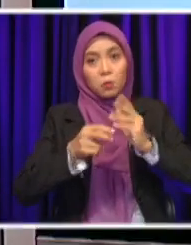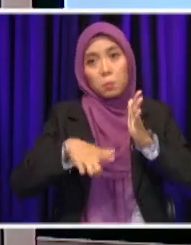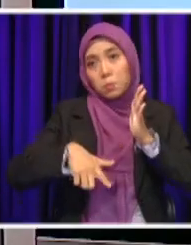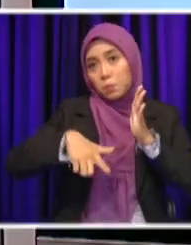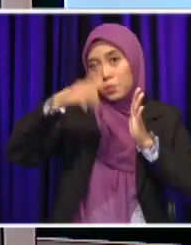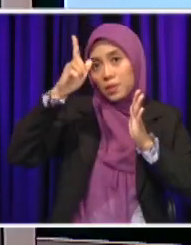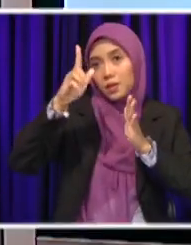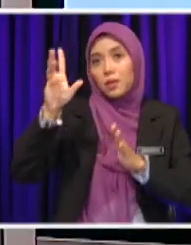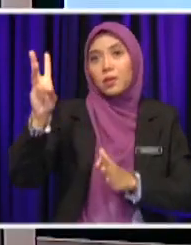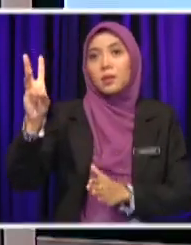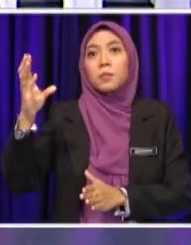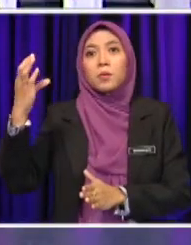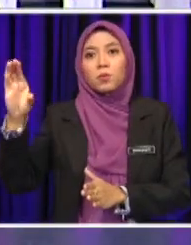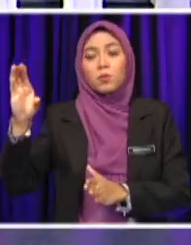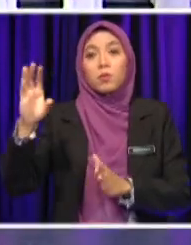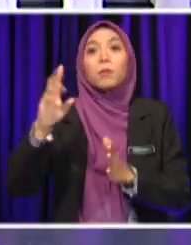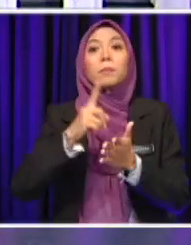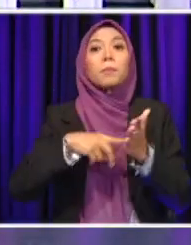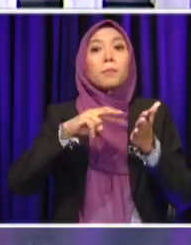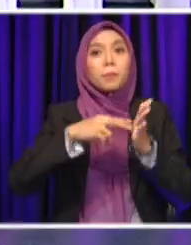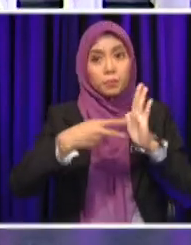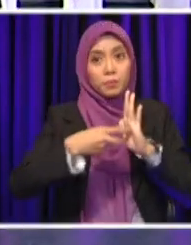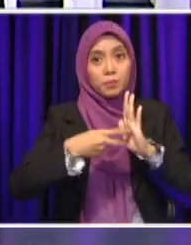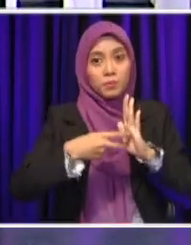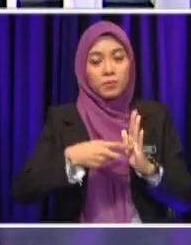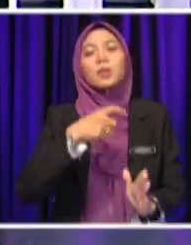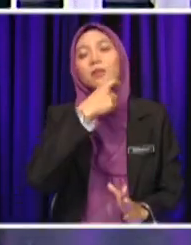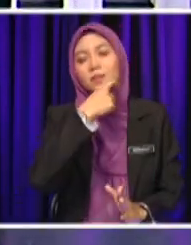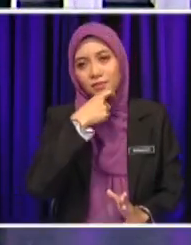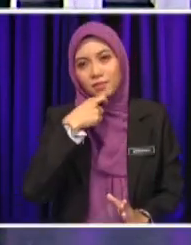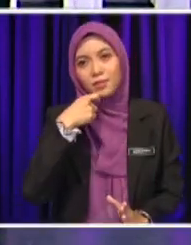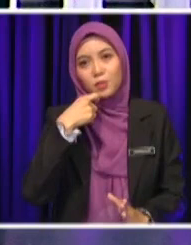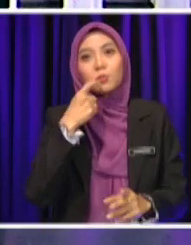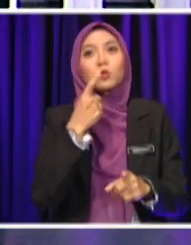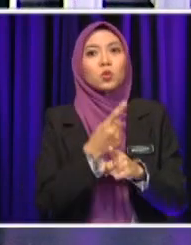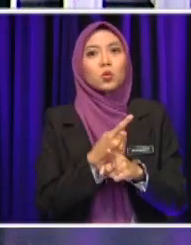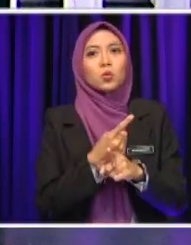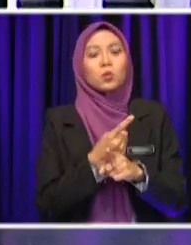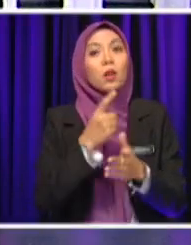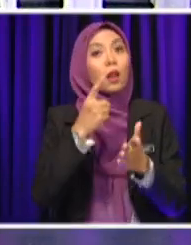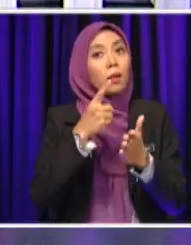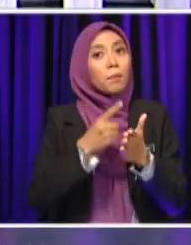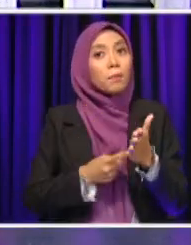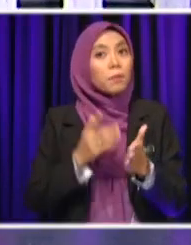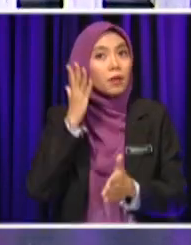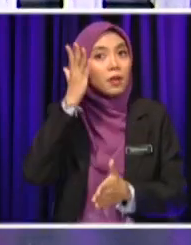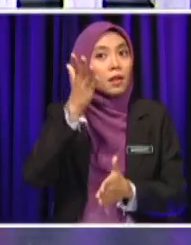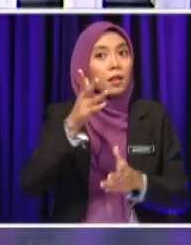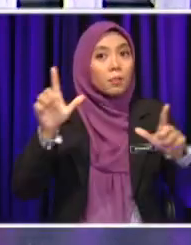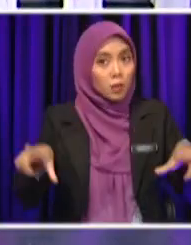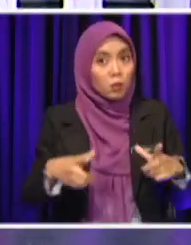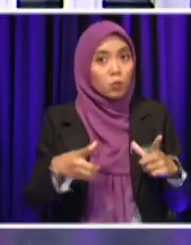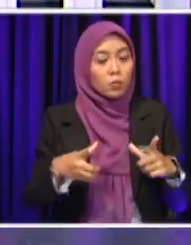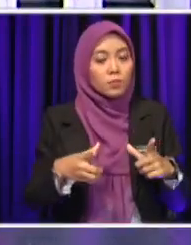maknanya 600 tu apa maksud dia Aiman? 600 ni dia kering cikgu. Kering, betul. Apa yang akan berlaku tu Aiman? Kalau kering dia akan tunjukkan